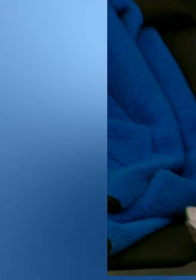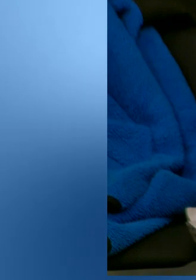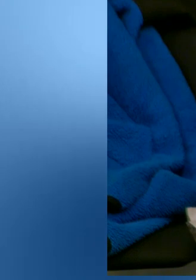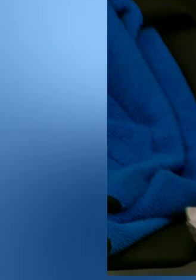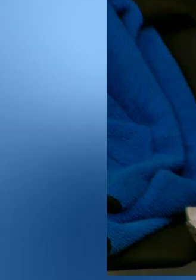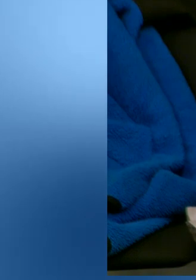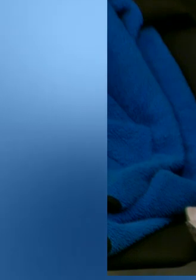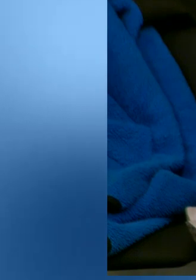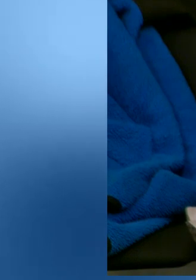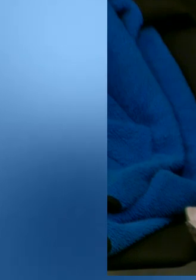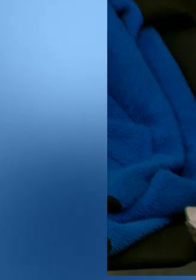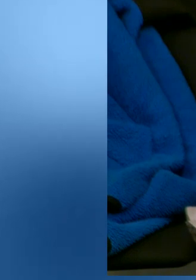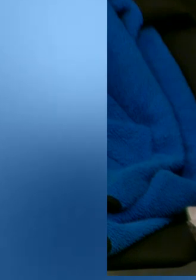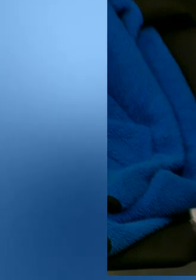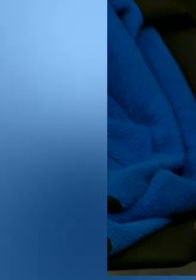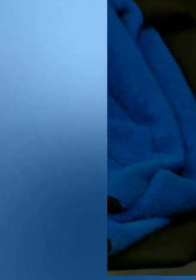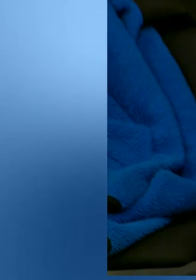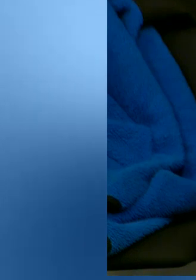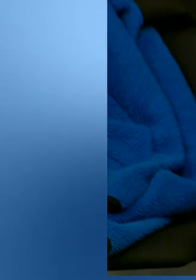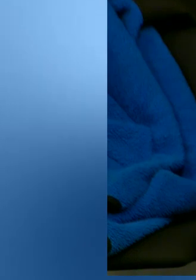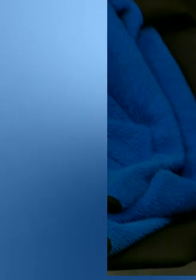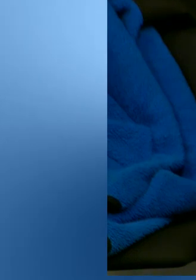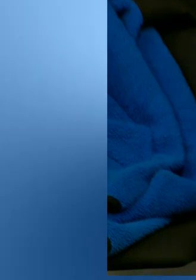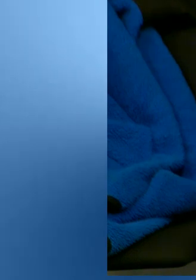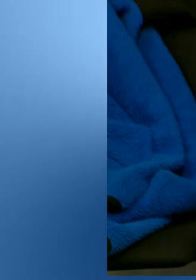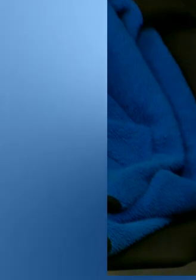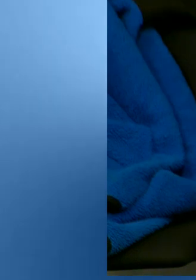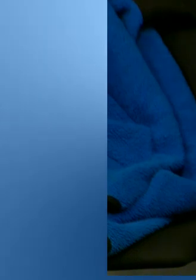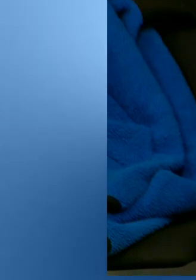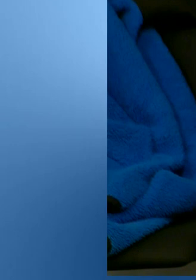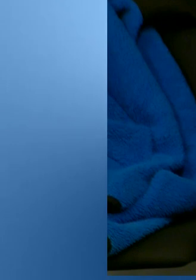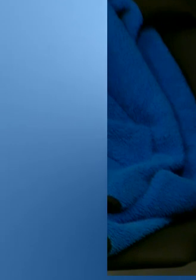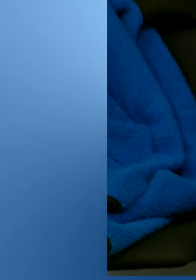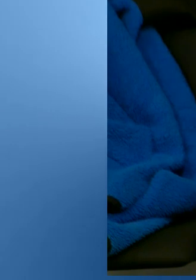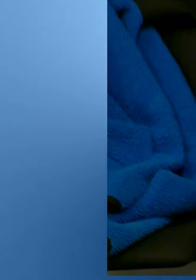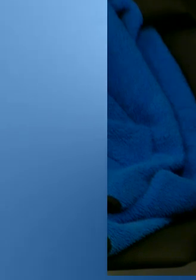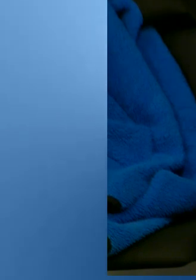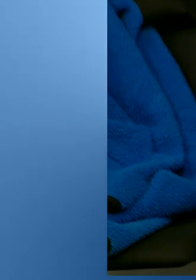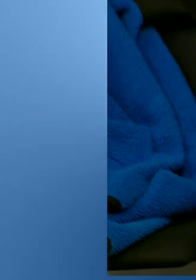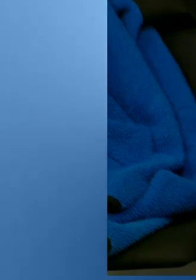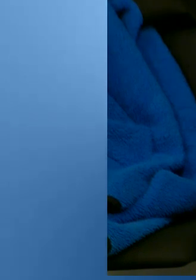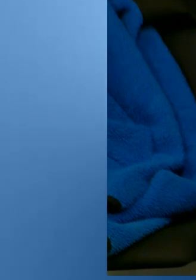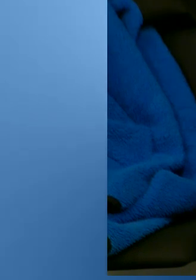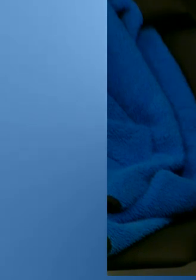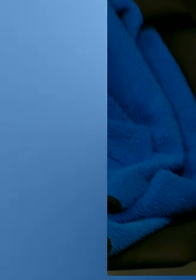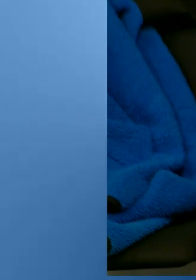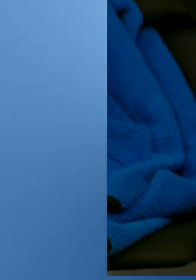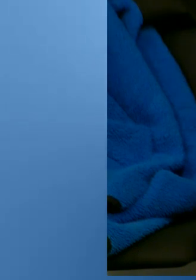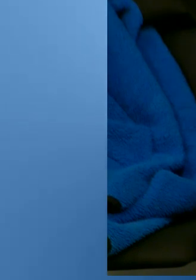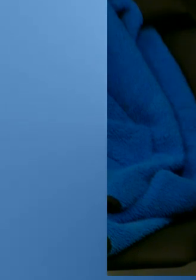est plus élevé sur les enfants que l'année dernière à la même période euh et sur les